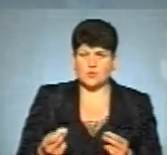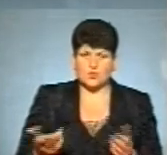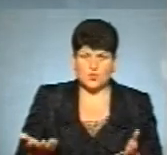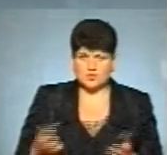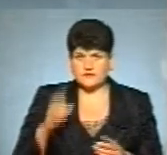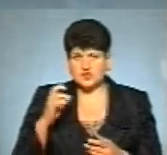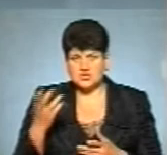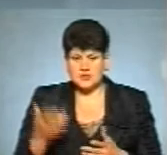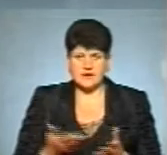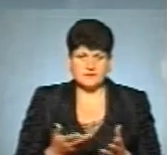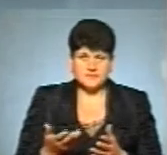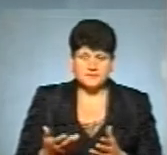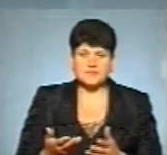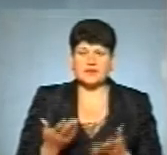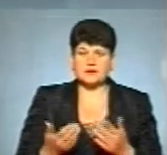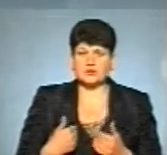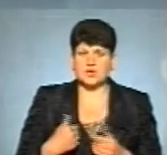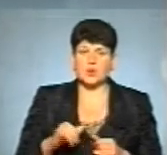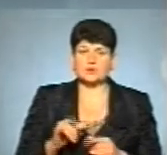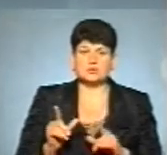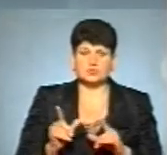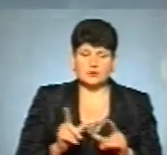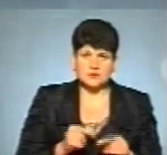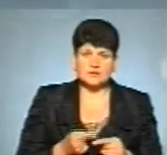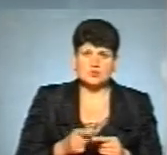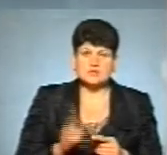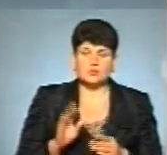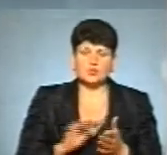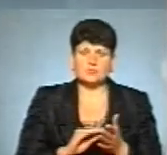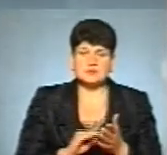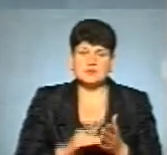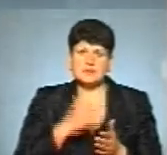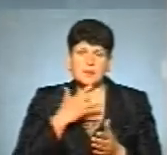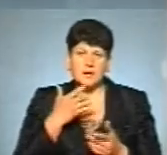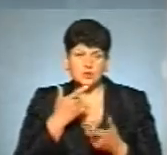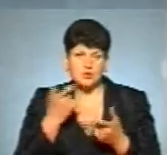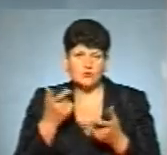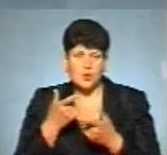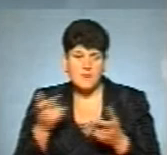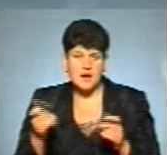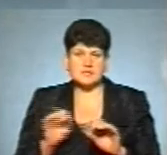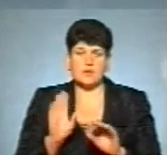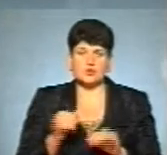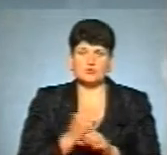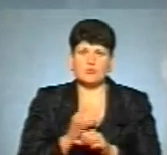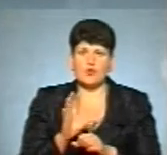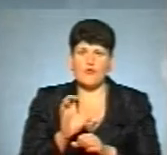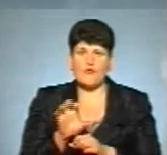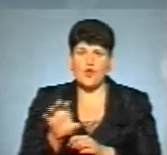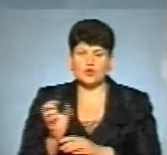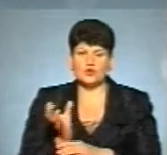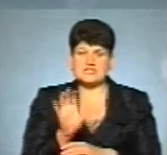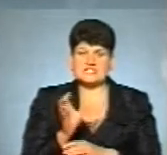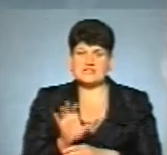від держави чи від чого. Тобто, якщо я кудись буду їхати, я про це буду писати дуже багато інформації. Я зроблю потім фотозвіт і зацікавлю